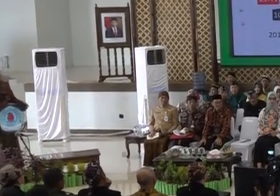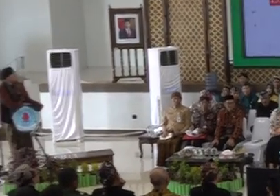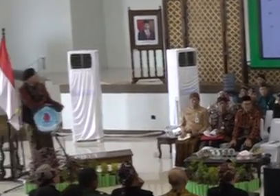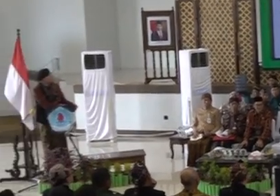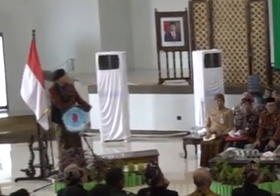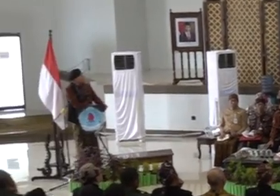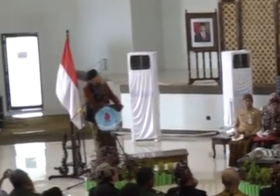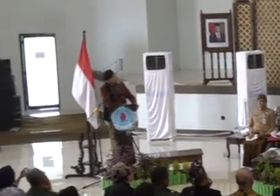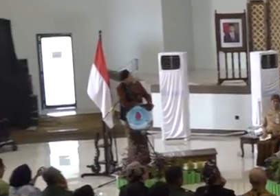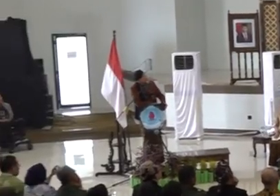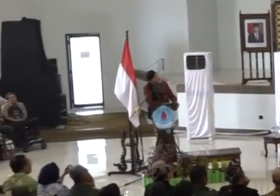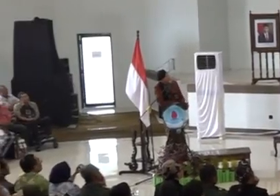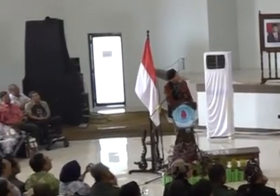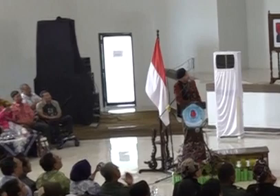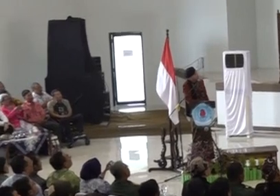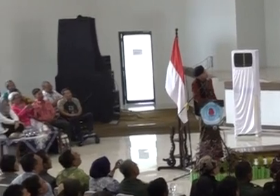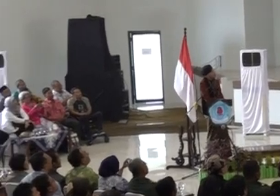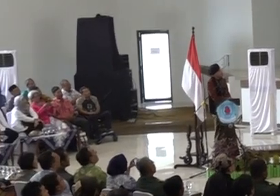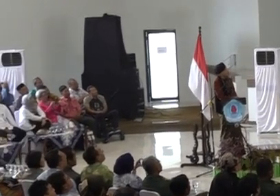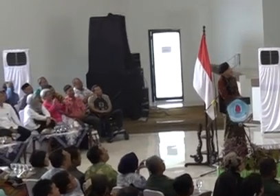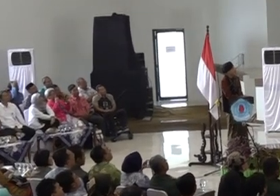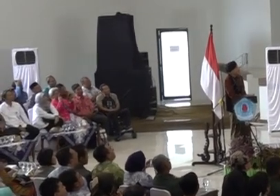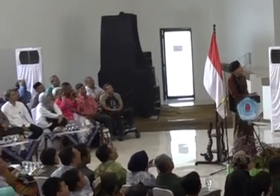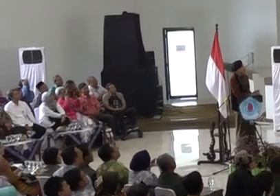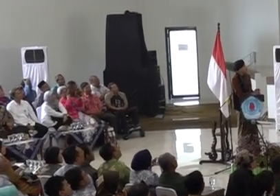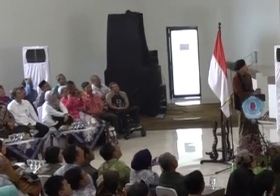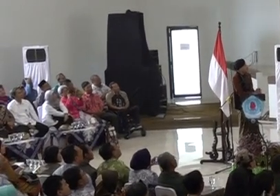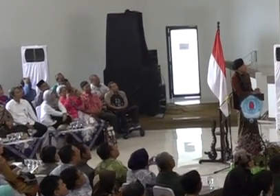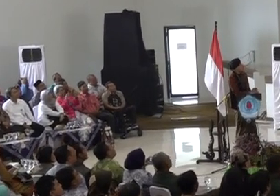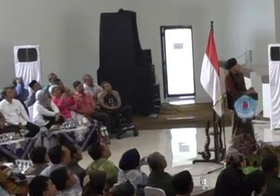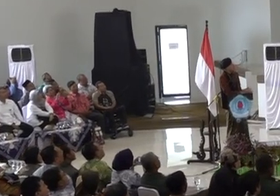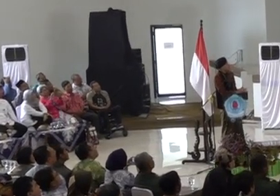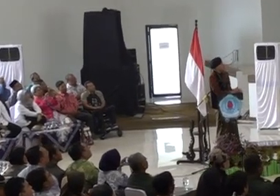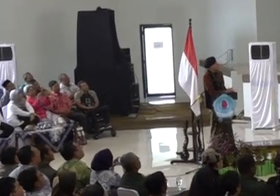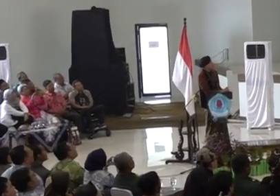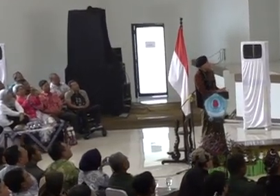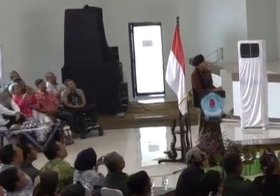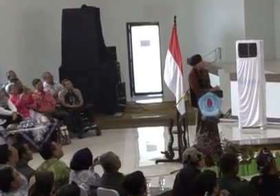terkait dengan kondisi-kondisi yang mesti dibereskan. Ya.